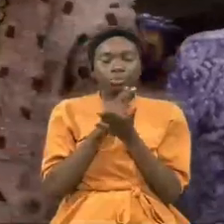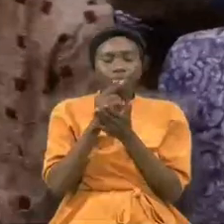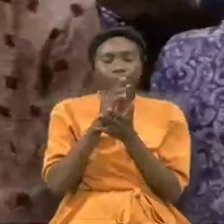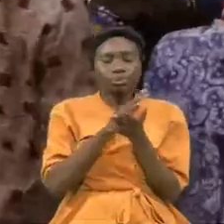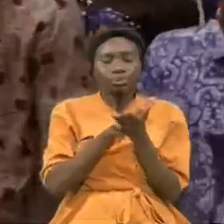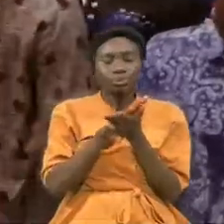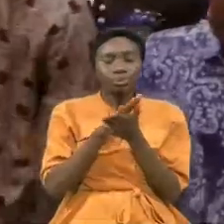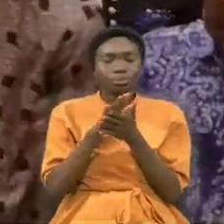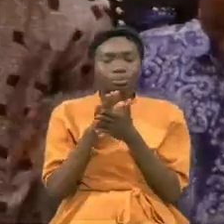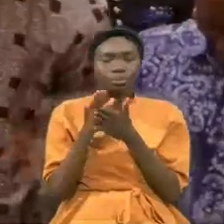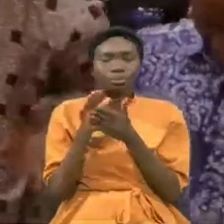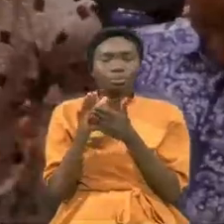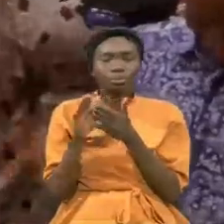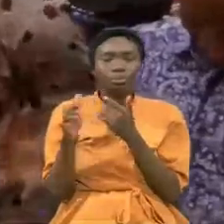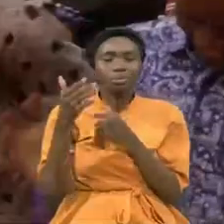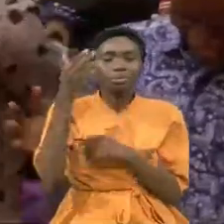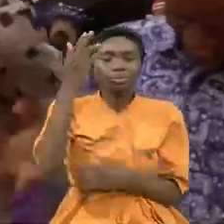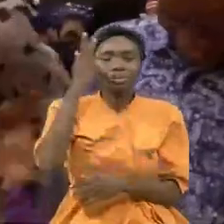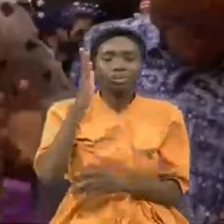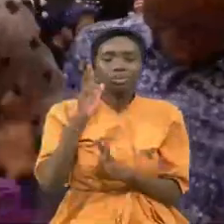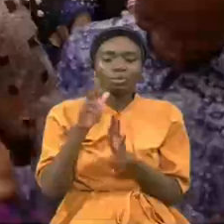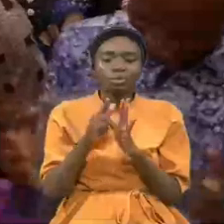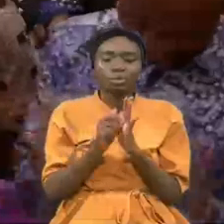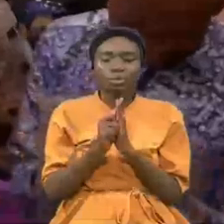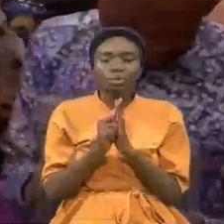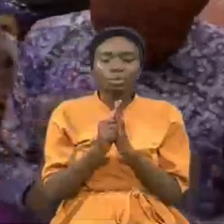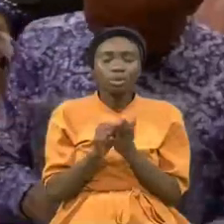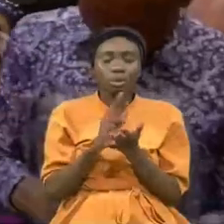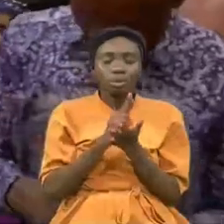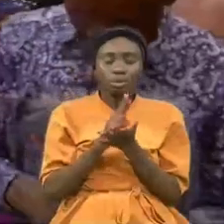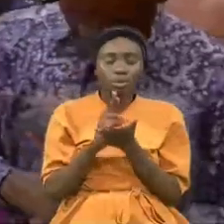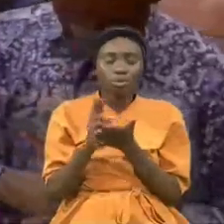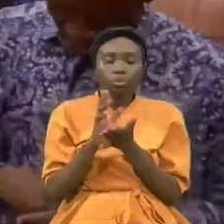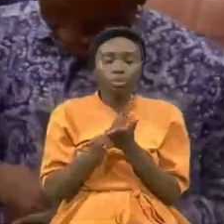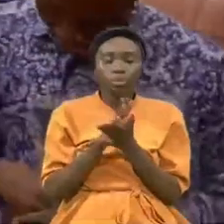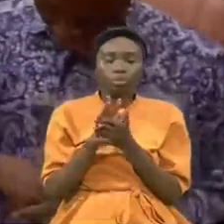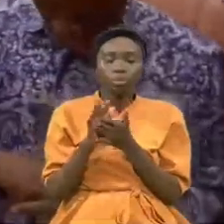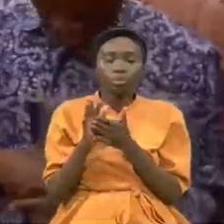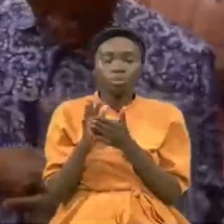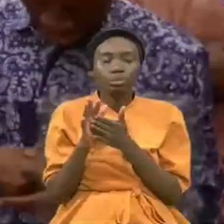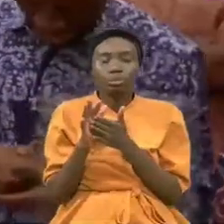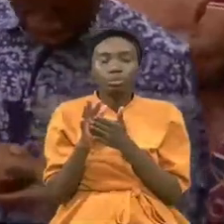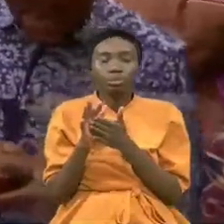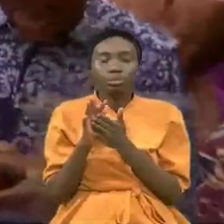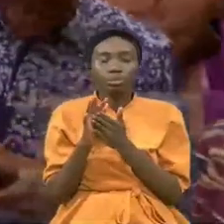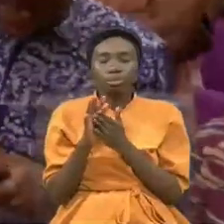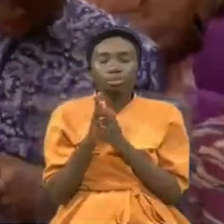Tu es saint, tu es pieux, tu es juste.